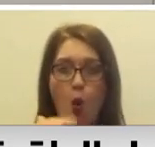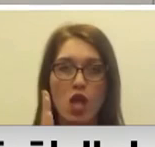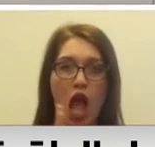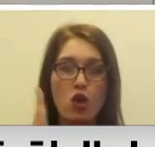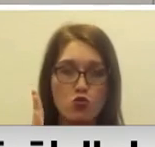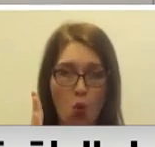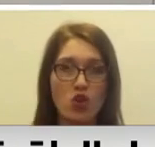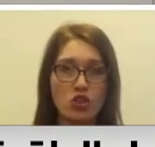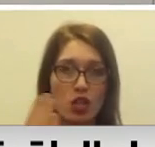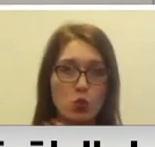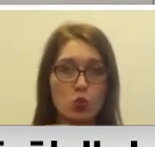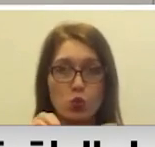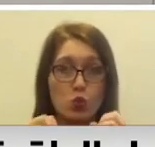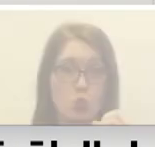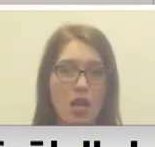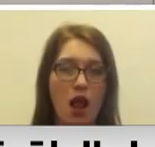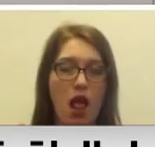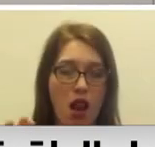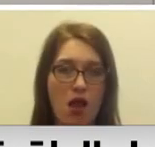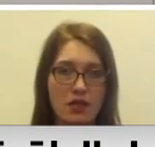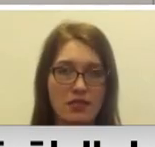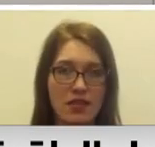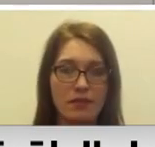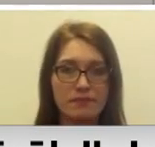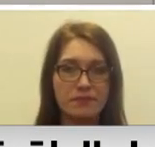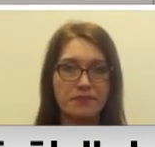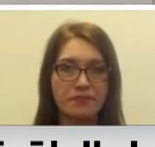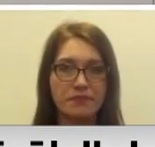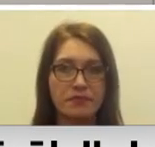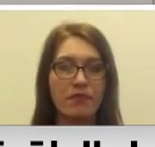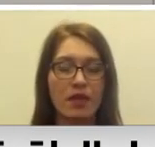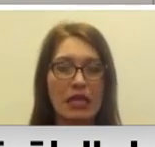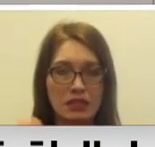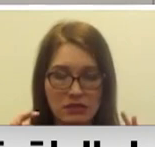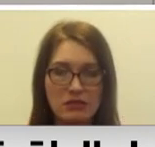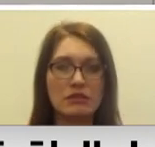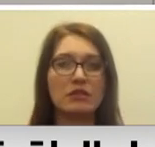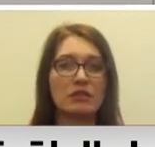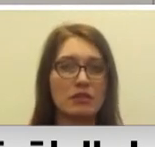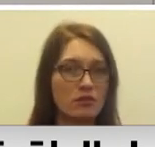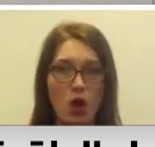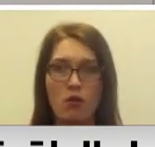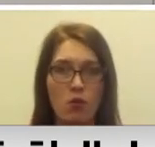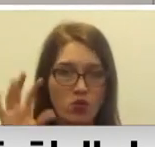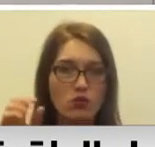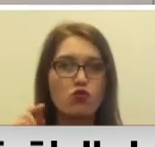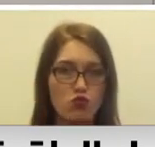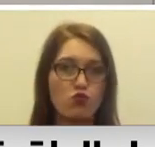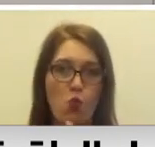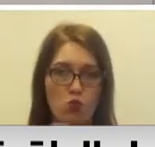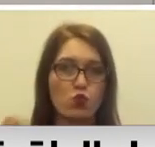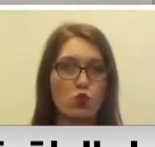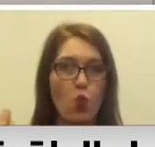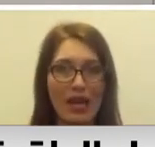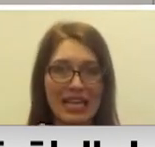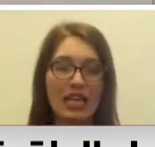kas varbūt jau vairāk ir specializējusies. Es pilnīgi objektīvi uztveram šo kritiku, arī